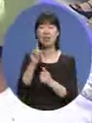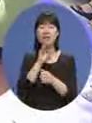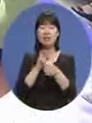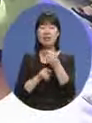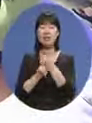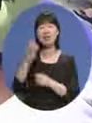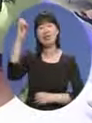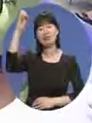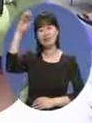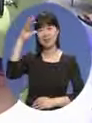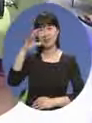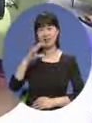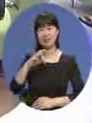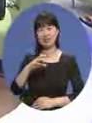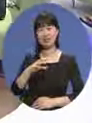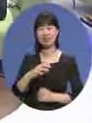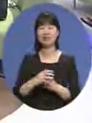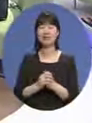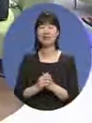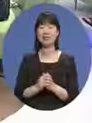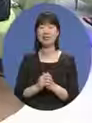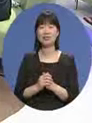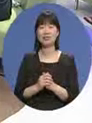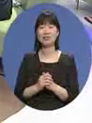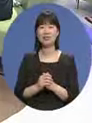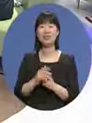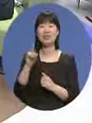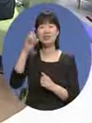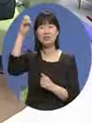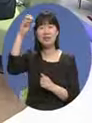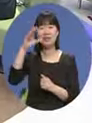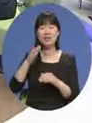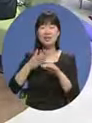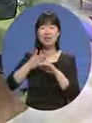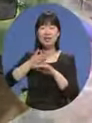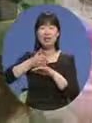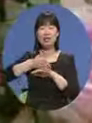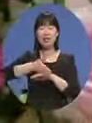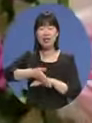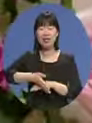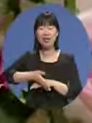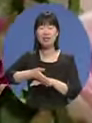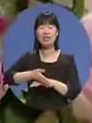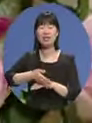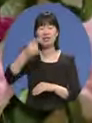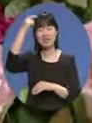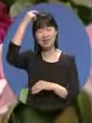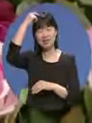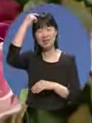진리의 빛이에요. 그 빛이 천천히 정수리를 통해서